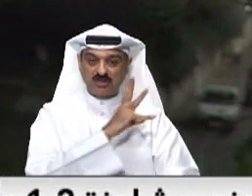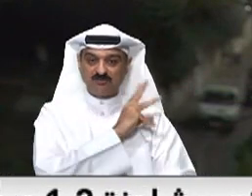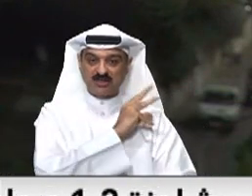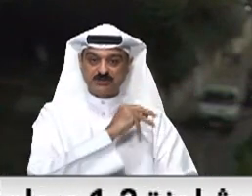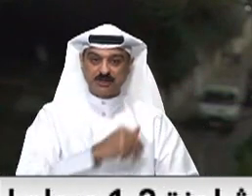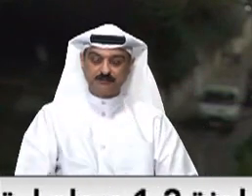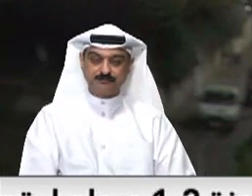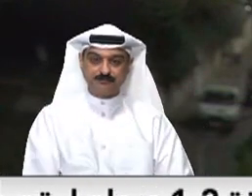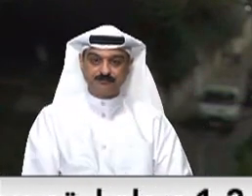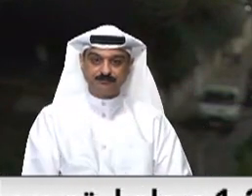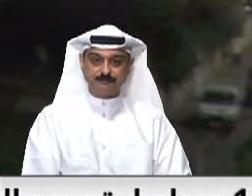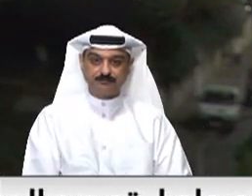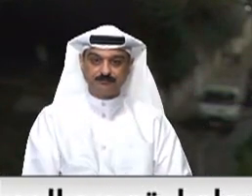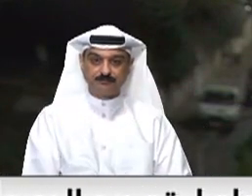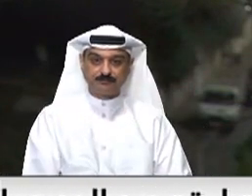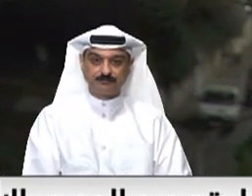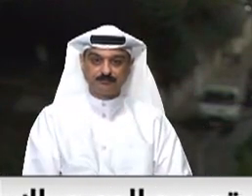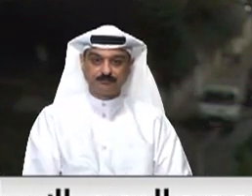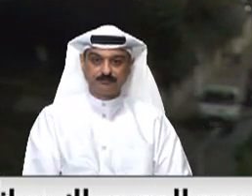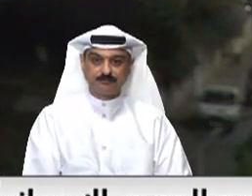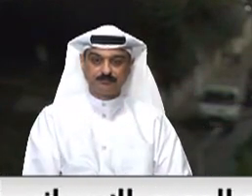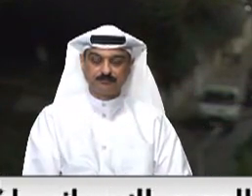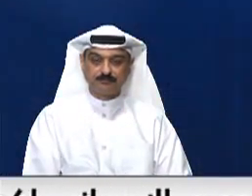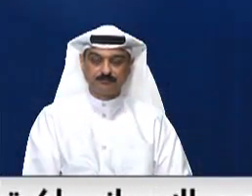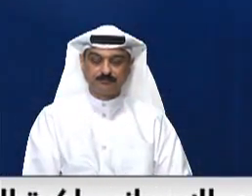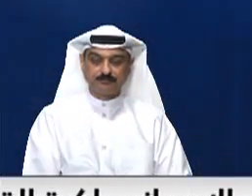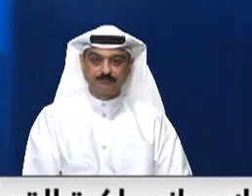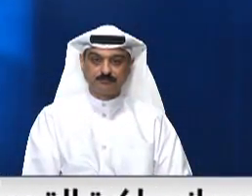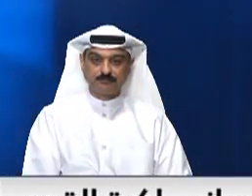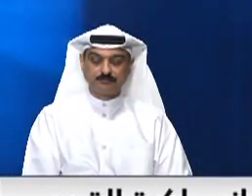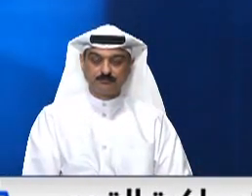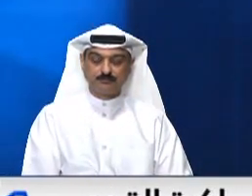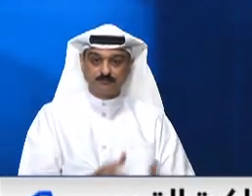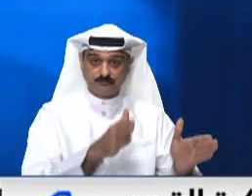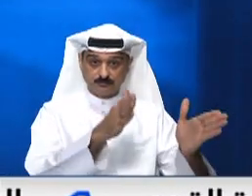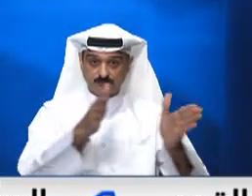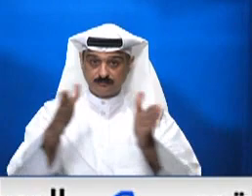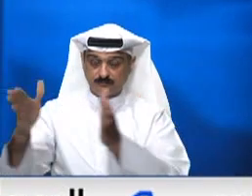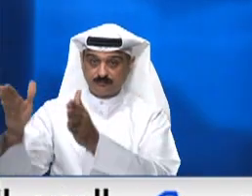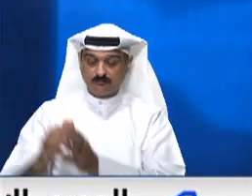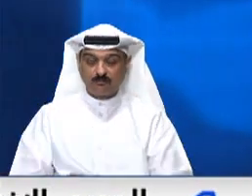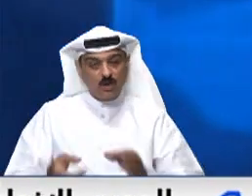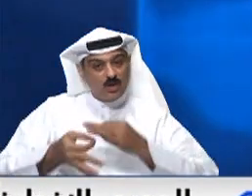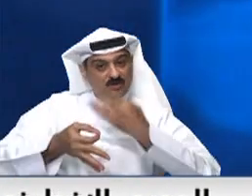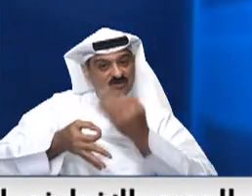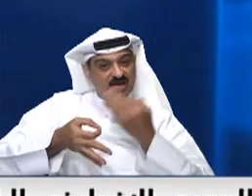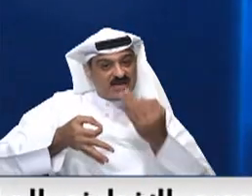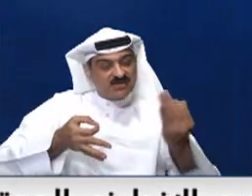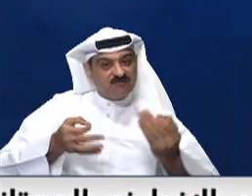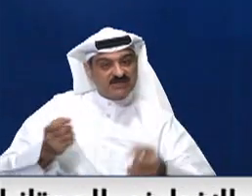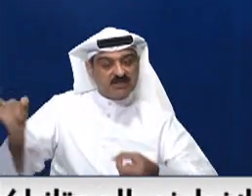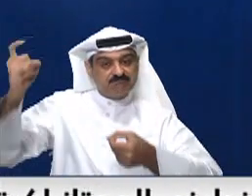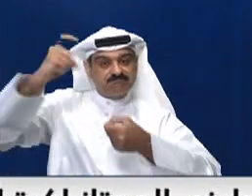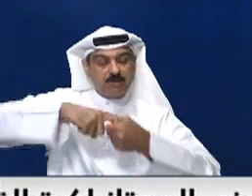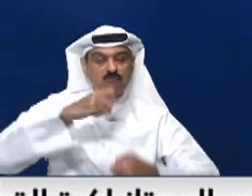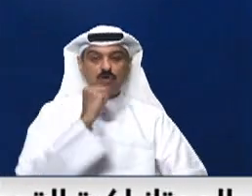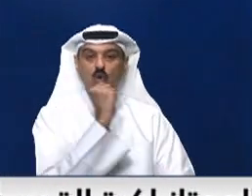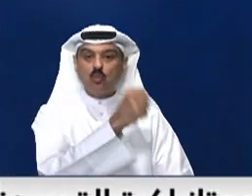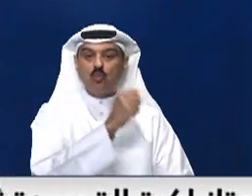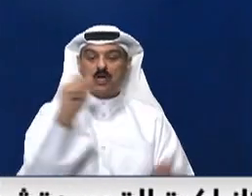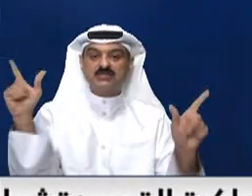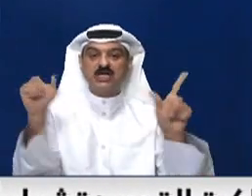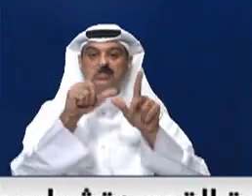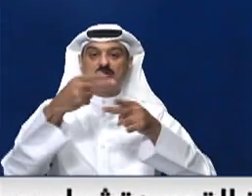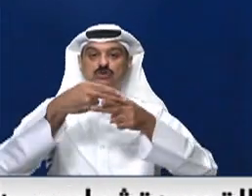الكويت، الأراضي الفلسطينية المحتلة. إذن مشاهدينا، للمزيد من التفاصيل ينضم إلينا مراسل تلفزيون